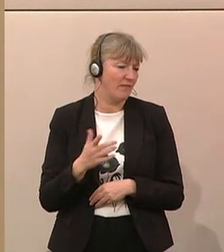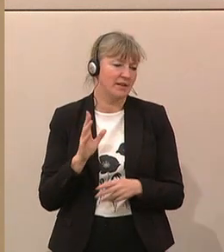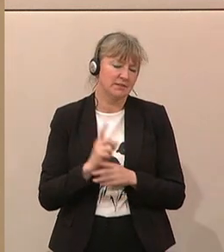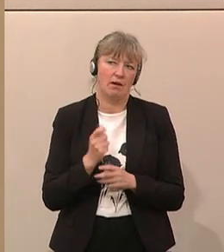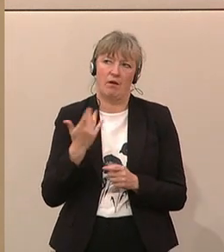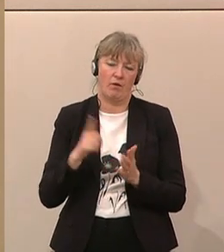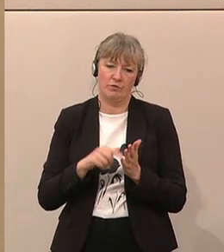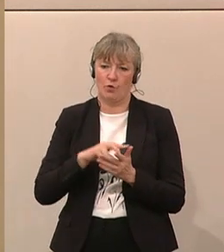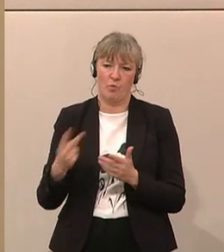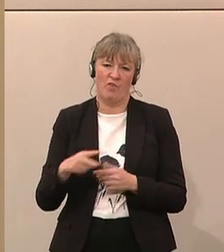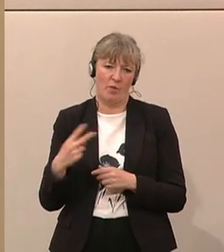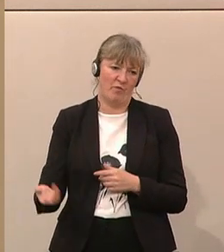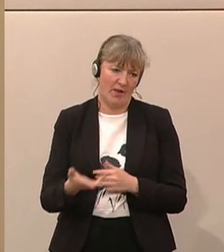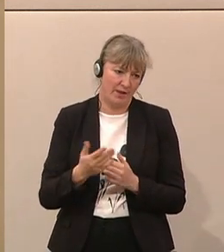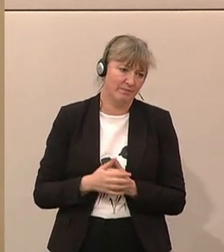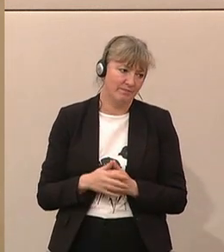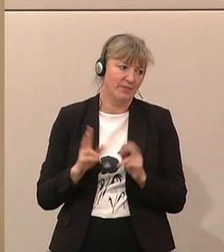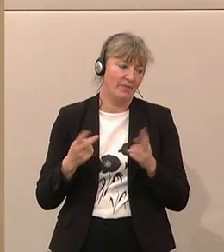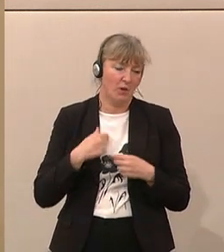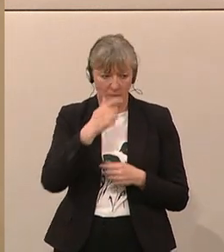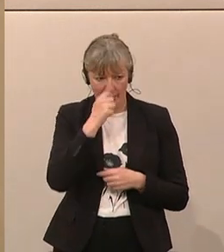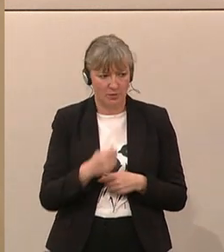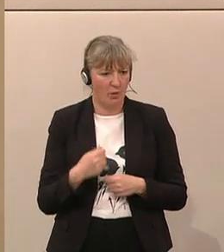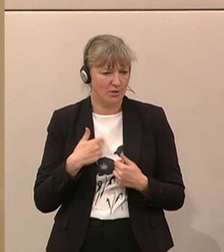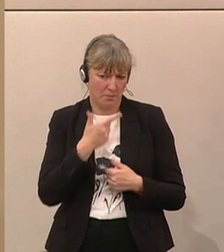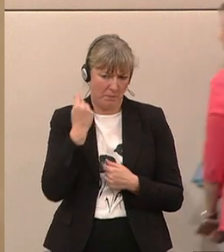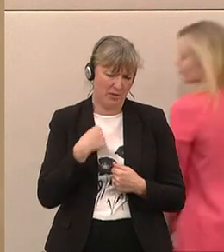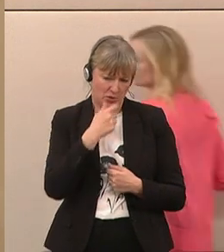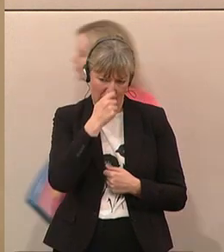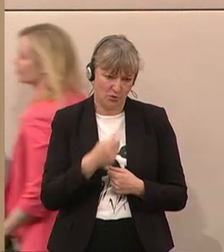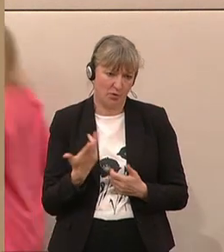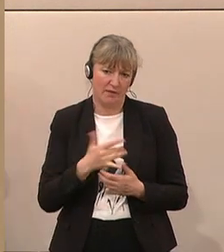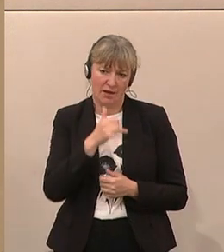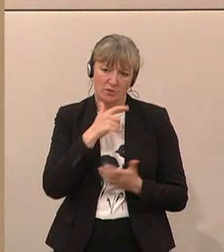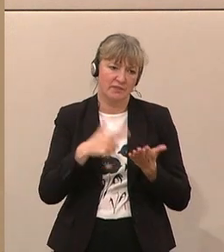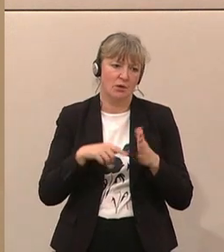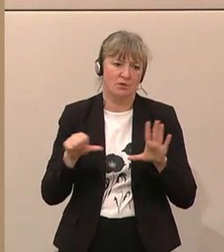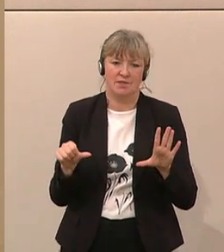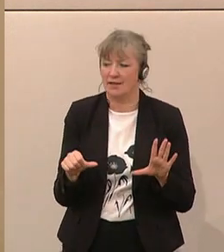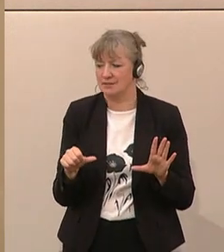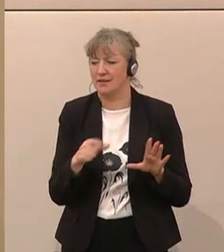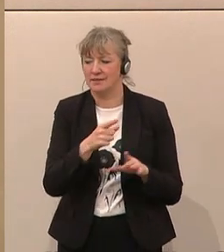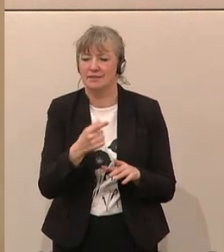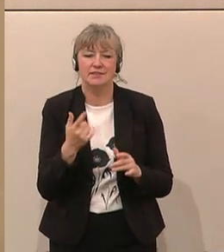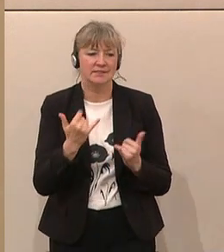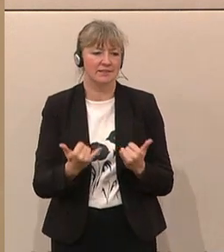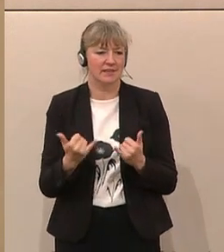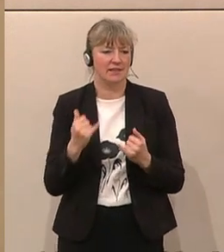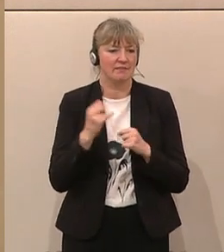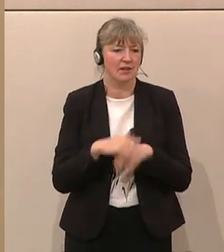x-ten Einzelfall sprechen. Und warum bin ich enttäuscht? Menschlich auch sehr enttäuscht. Im Oktober 2016 sagte der